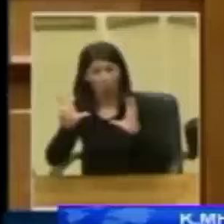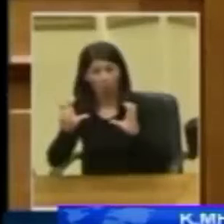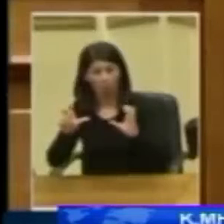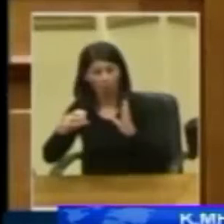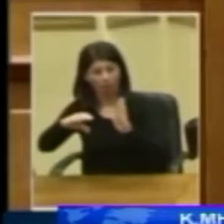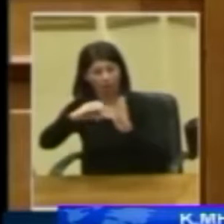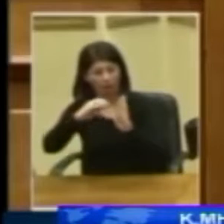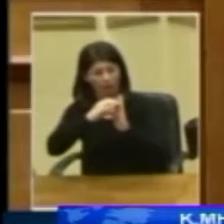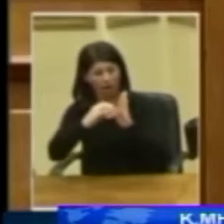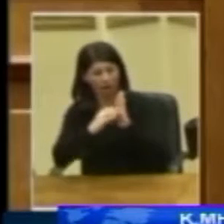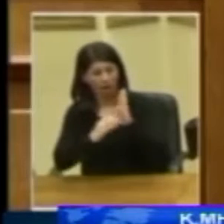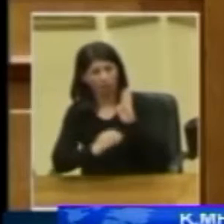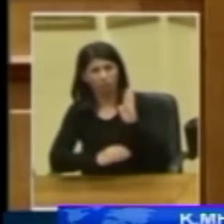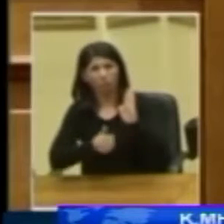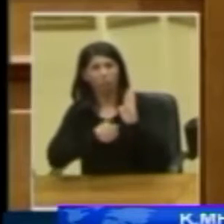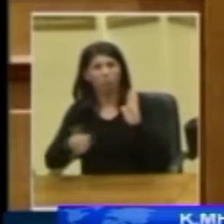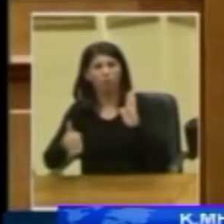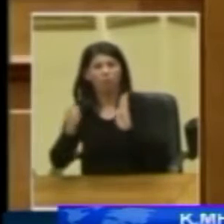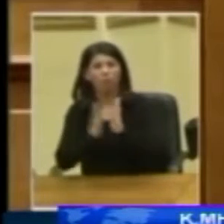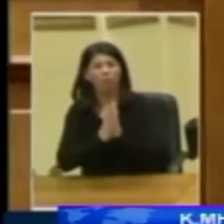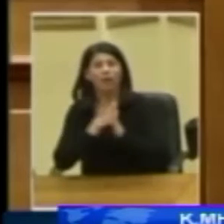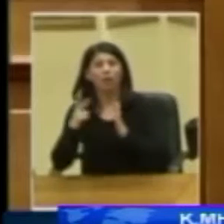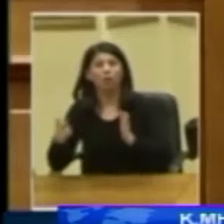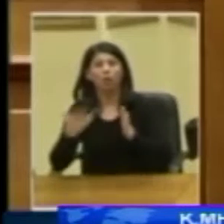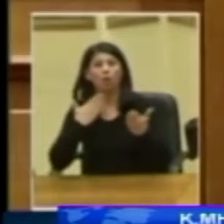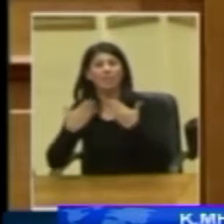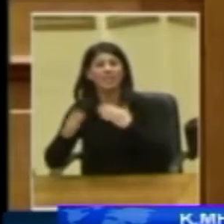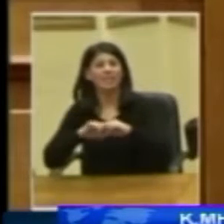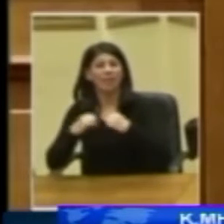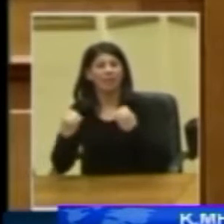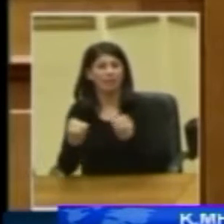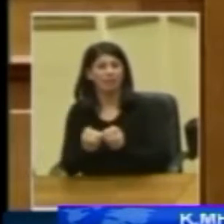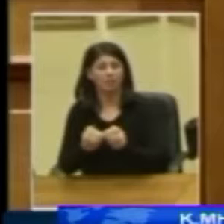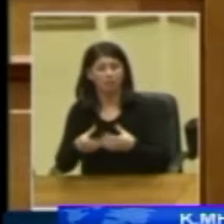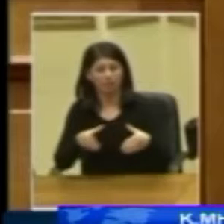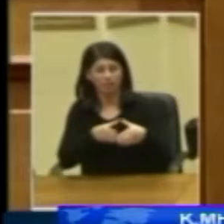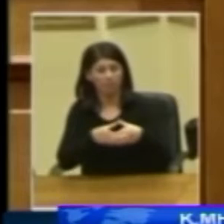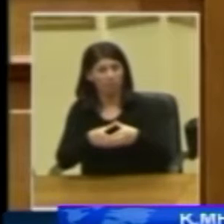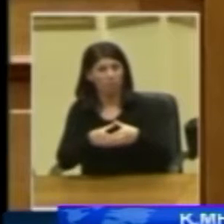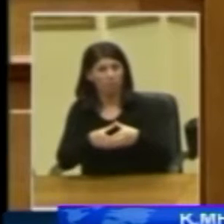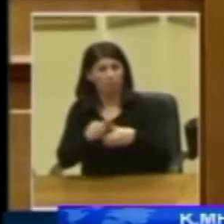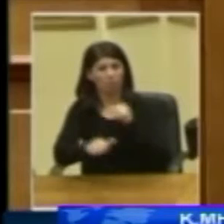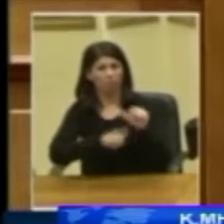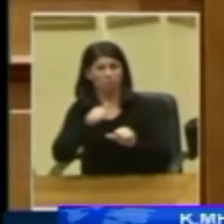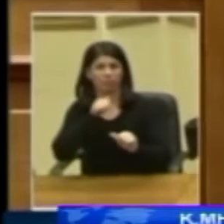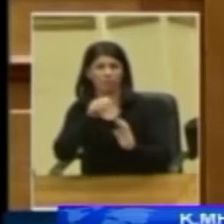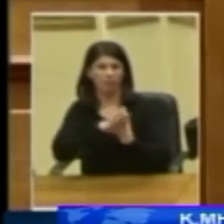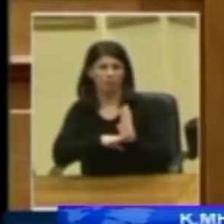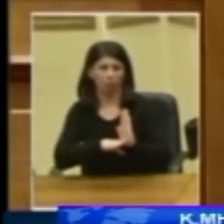άρθρων σε μόλις 18 συνεδριάσεις της Επιτροπής Αναθεώρησης του